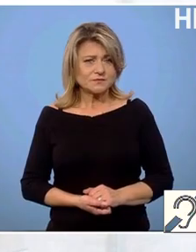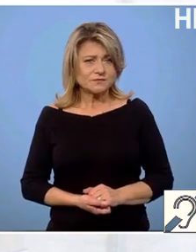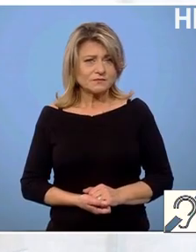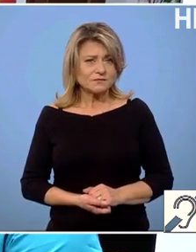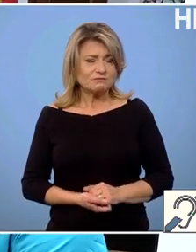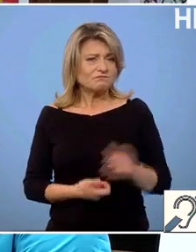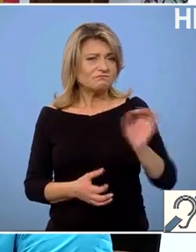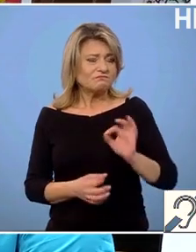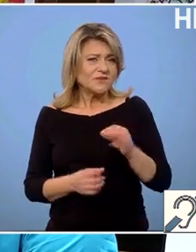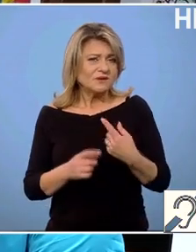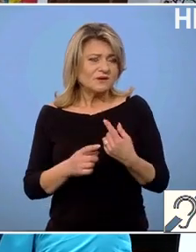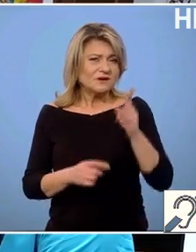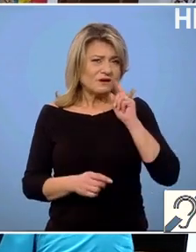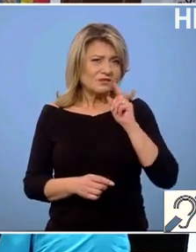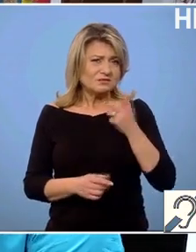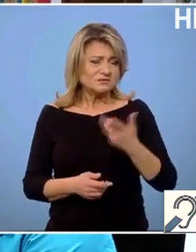pentru refugiați. Cred că